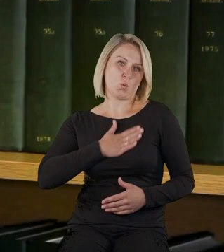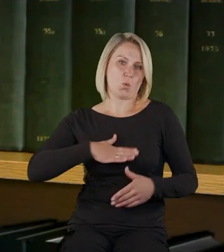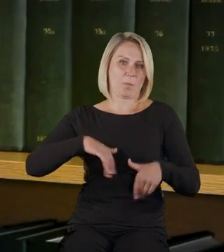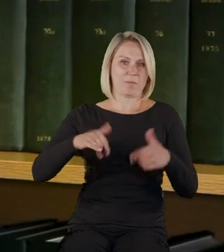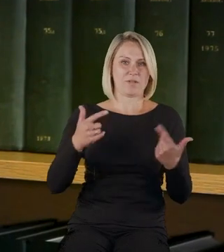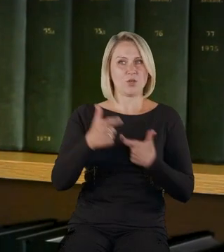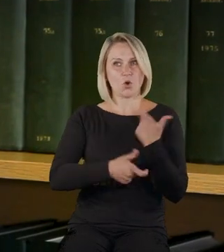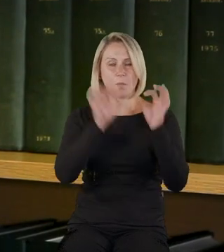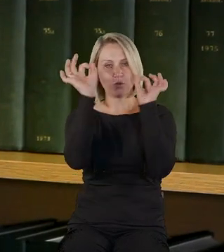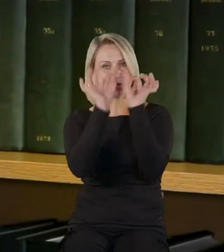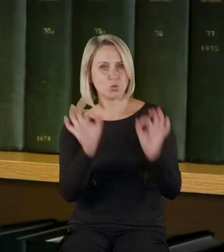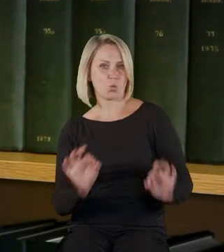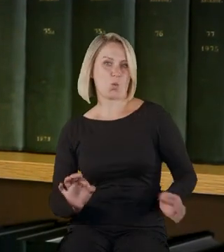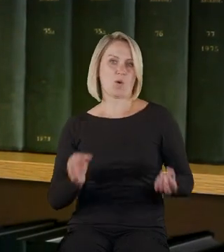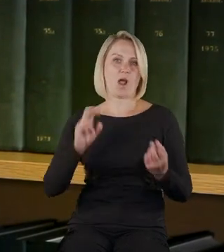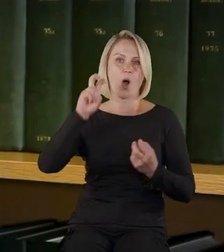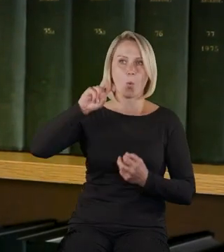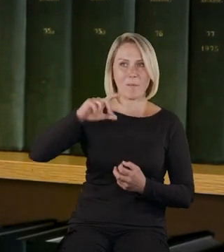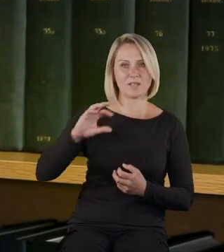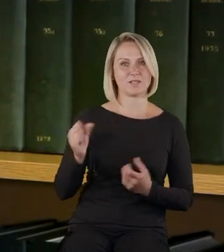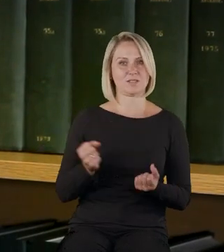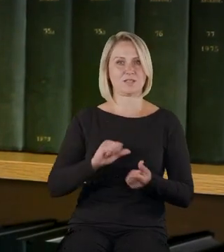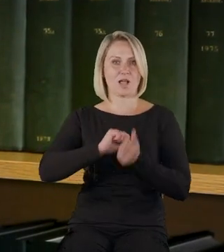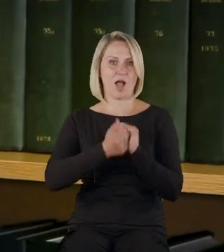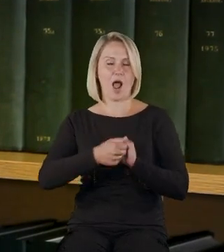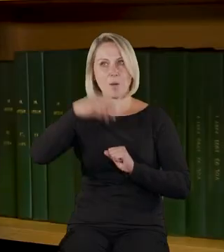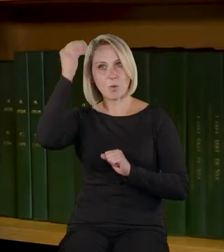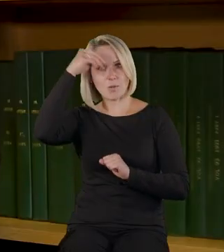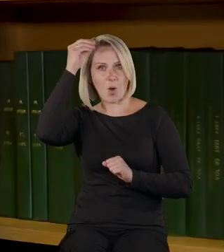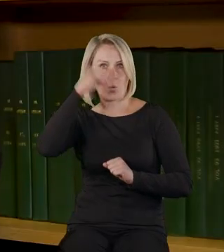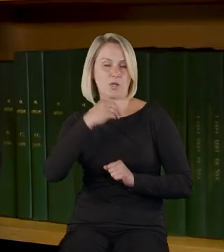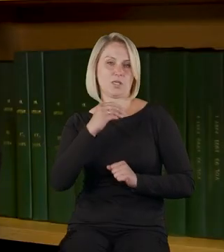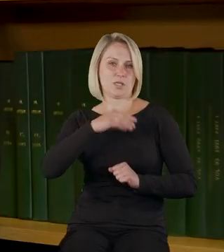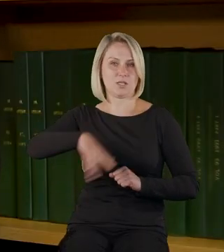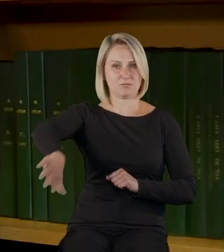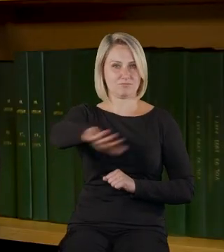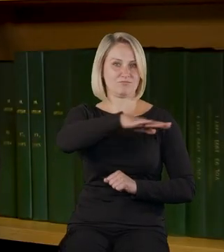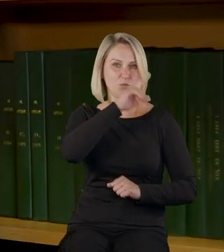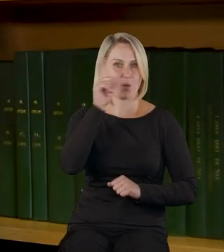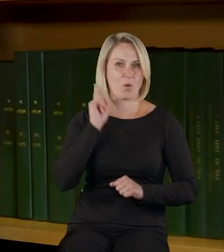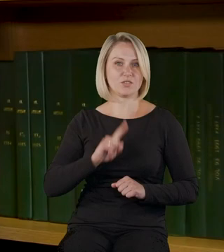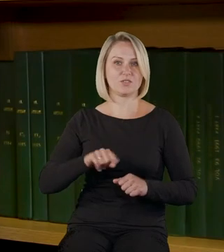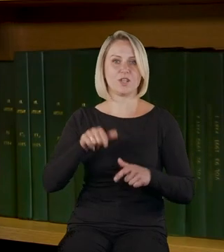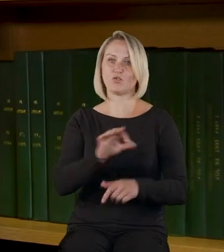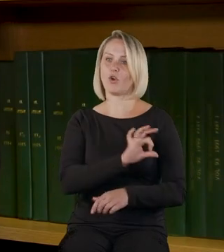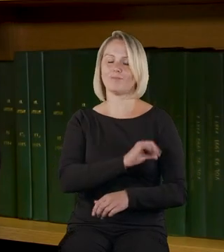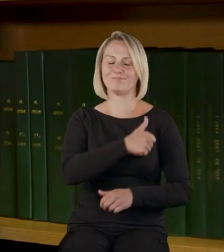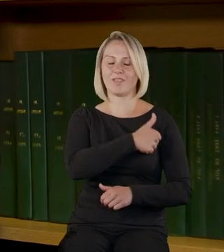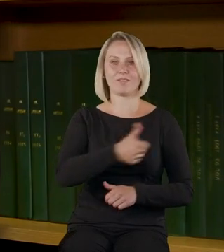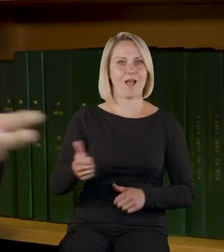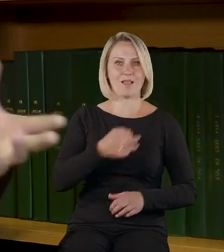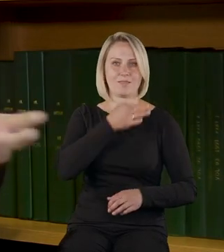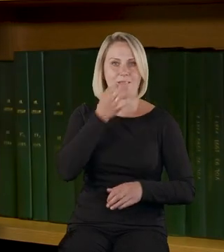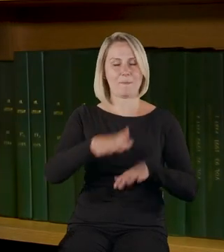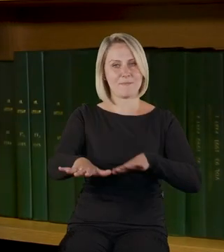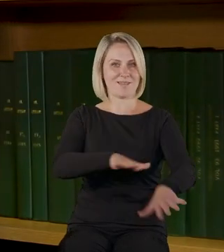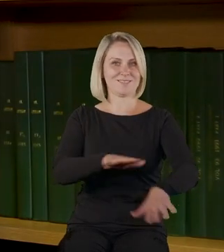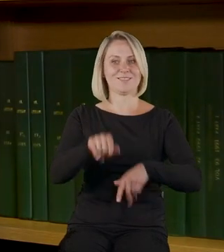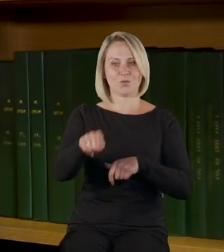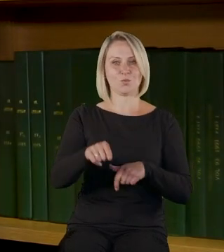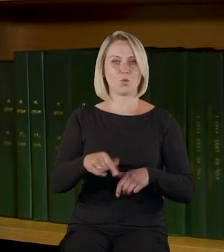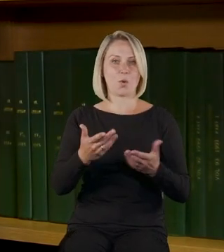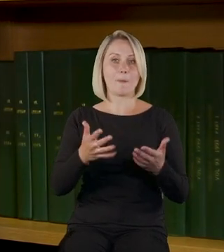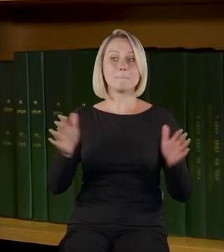szeroko rozumianą sztuką, humanistyką czy naukami społecznymi. Kampus Cieszyński to idealne miejsce do studiowania. Na